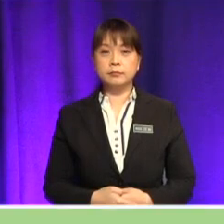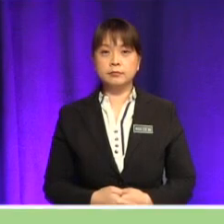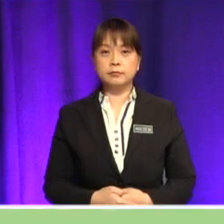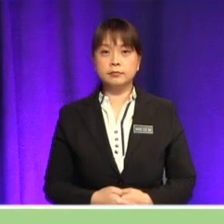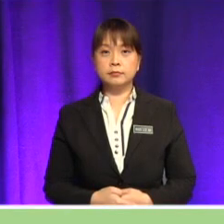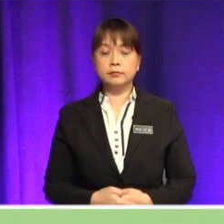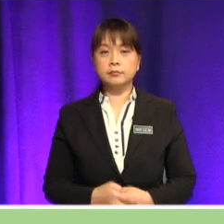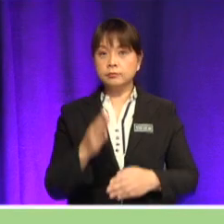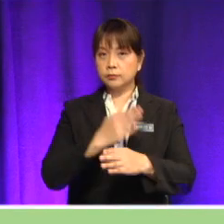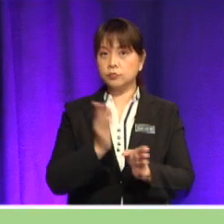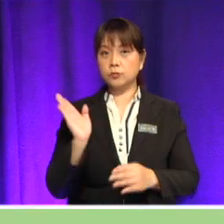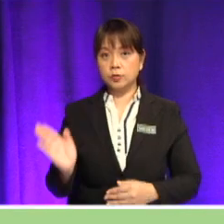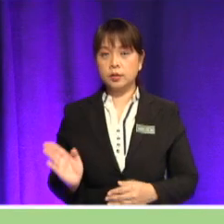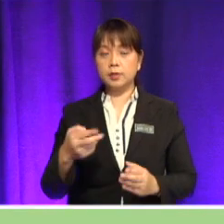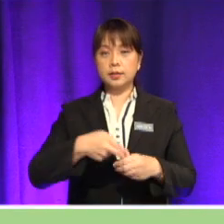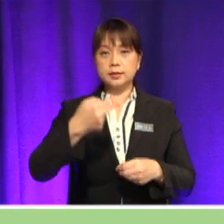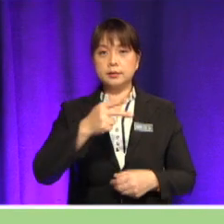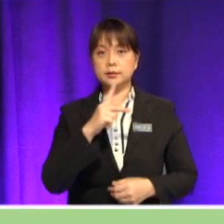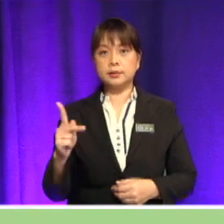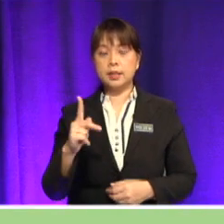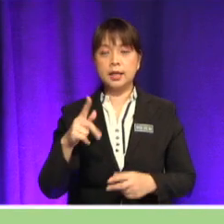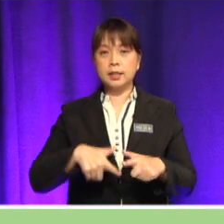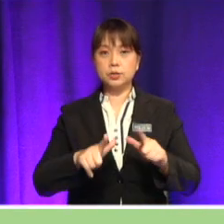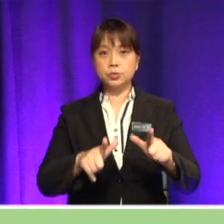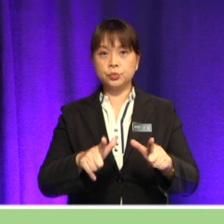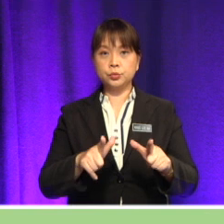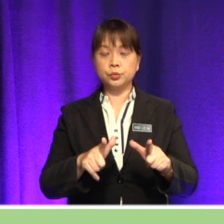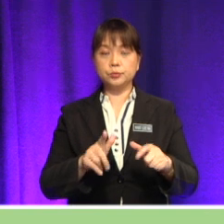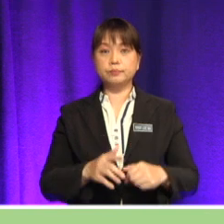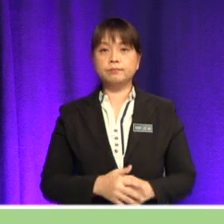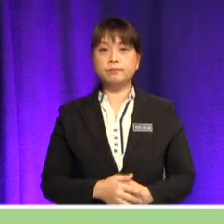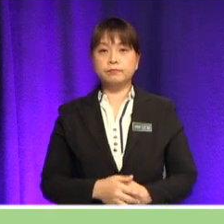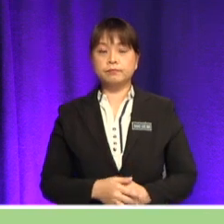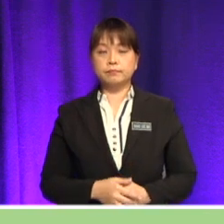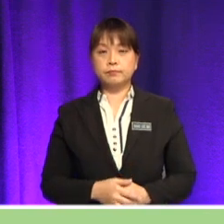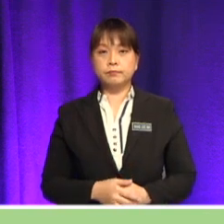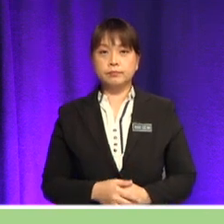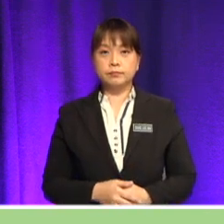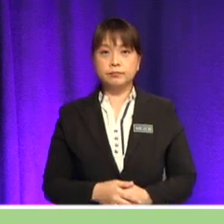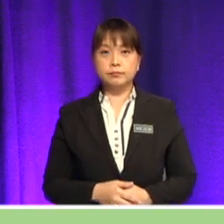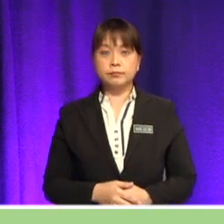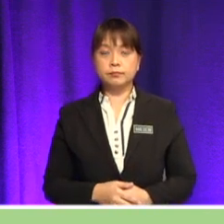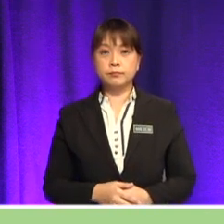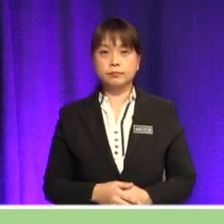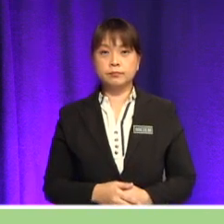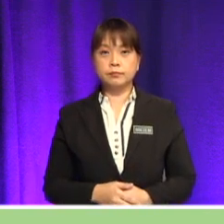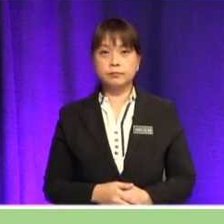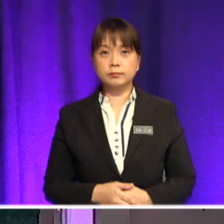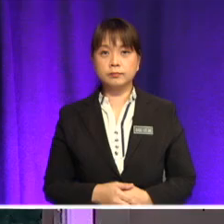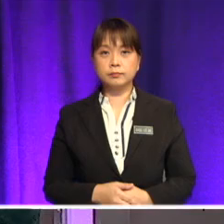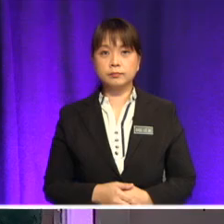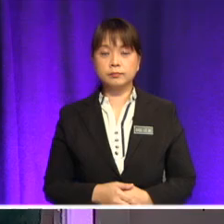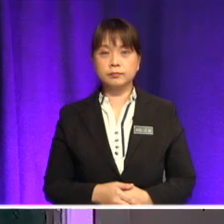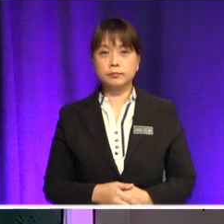menghasilkan hal laju udara yang berpisah itu yang pertama itu yang pertama bentuk erupsi dari bentuk